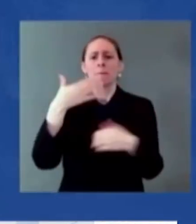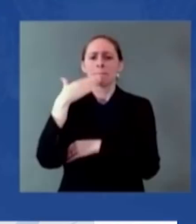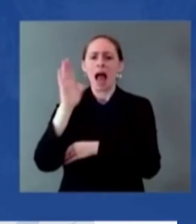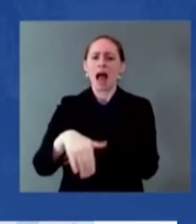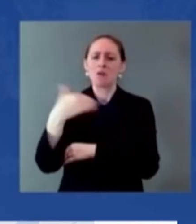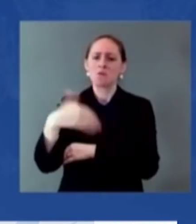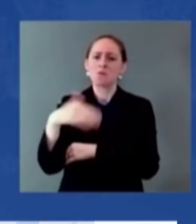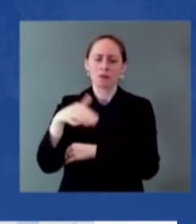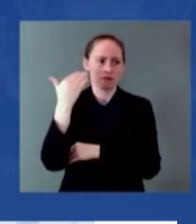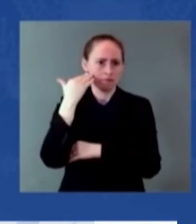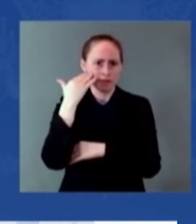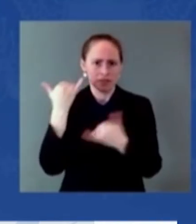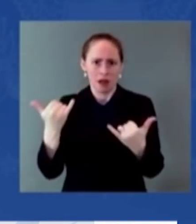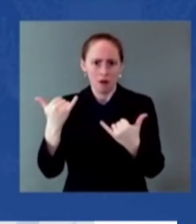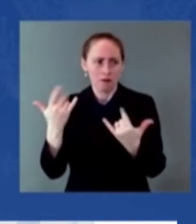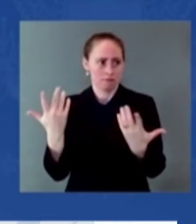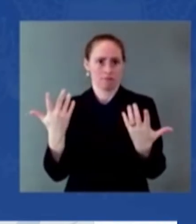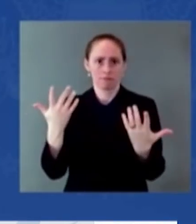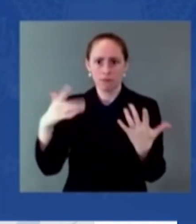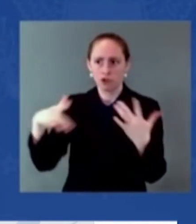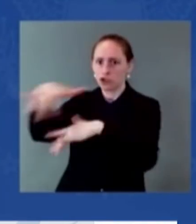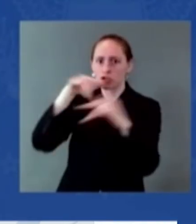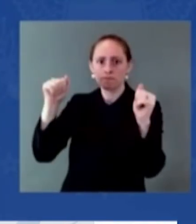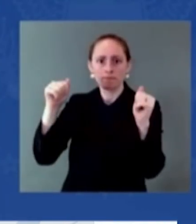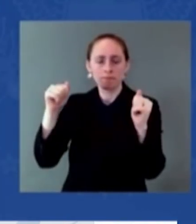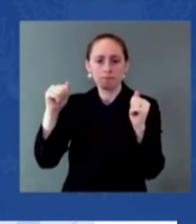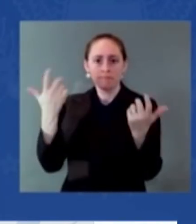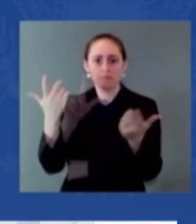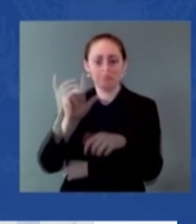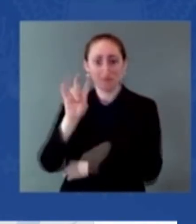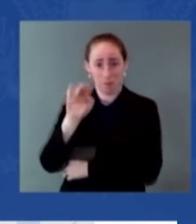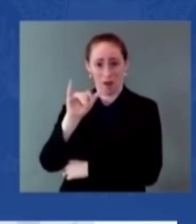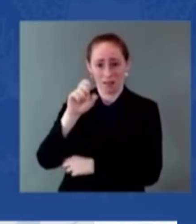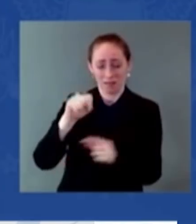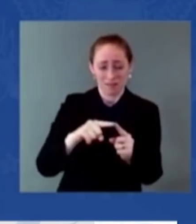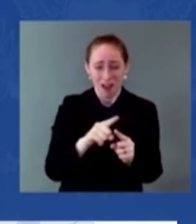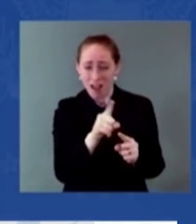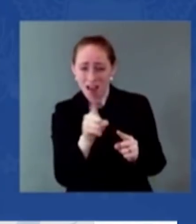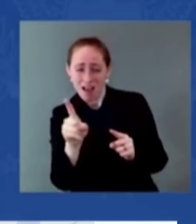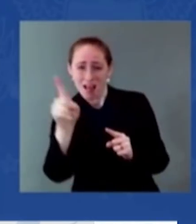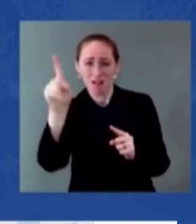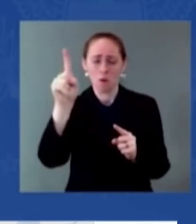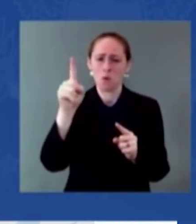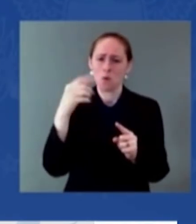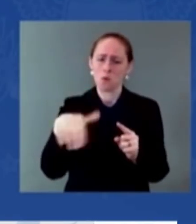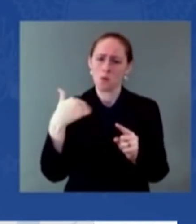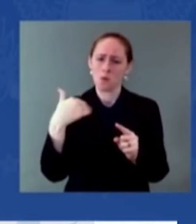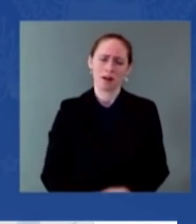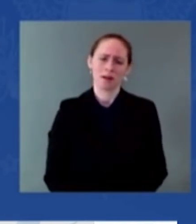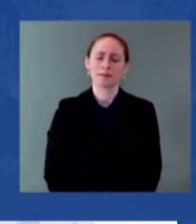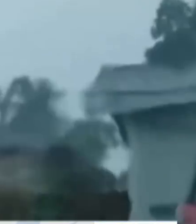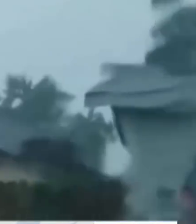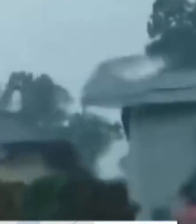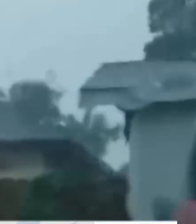It's a tragedy and we still don't know how many lives are lost or the full extent of the damage. This is likely to be one of the largest tornado outbreaks